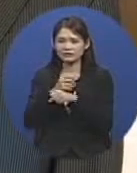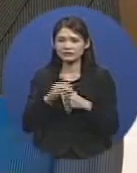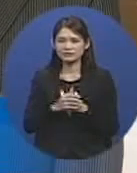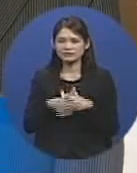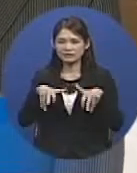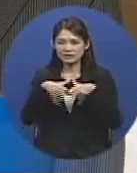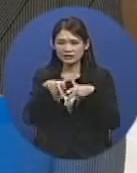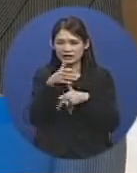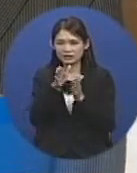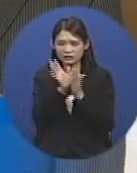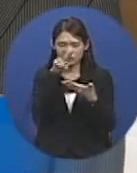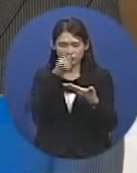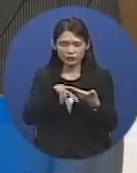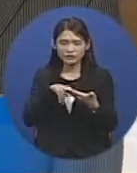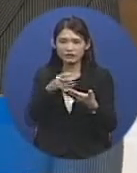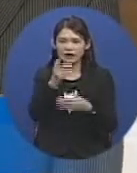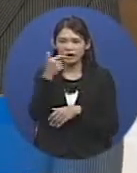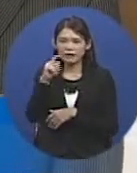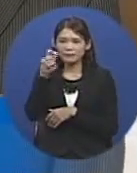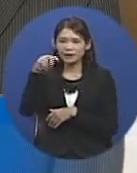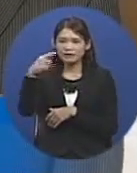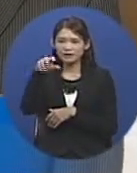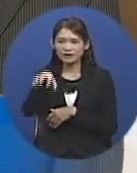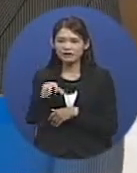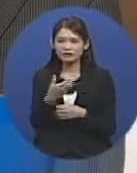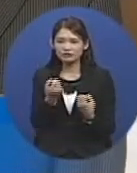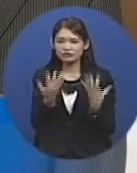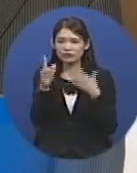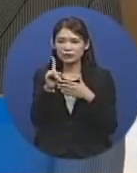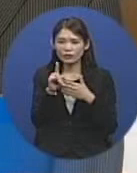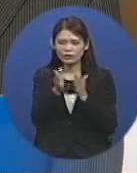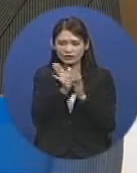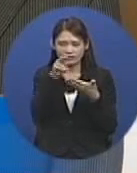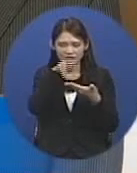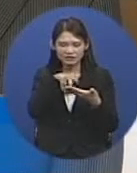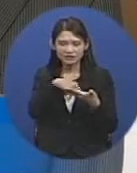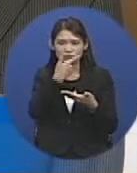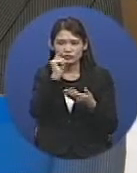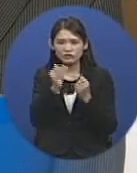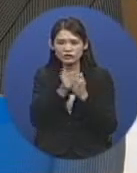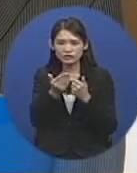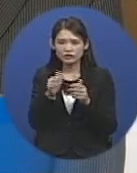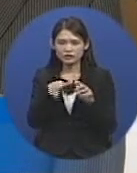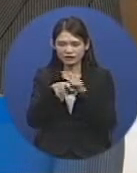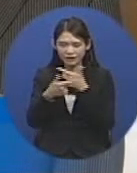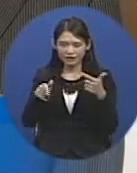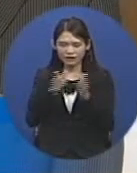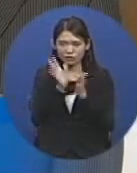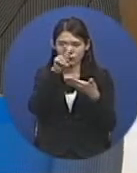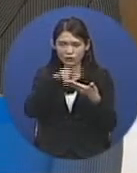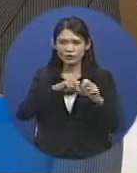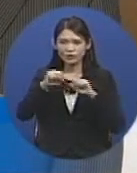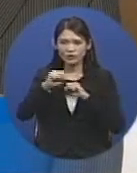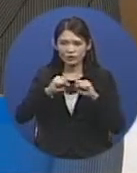장애인 독서 한마당은 독서 취약계층인 장애인들이 다양한 독서활동과 문화행사를 통해서